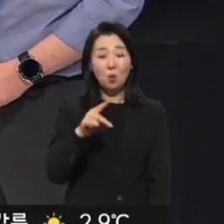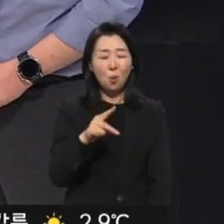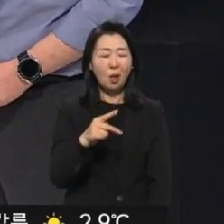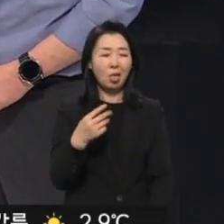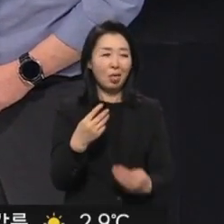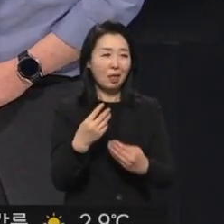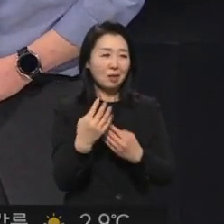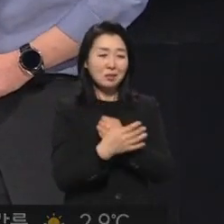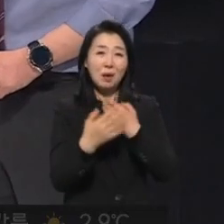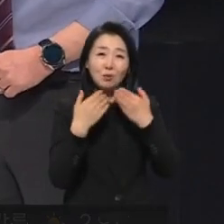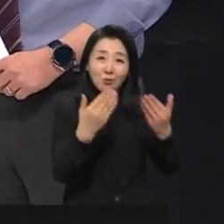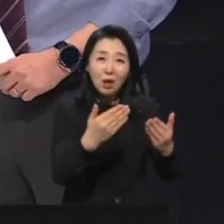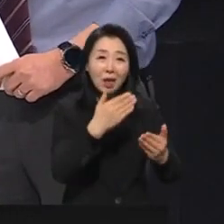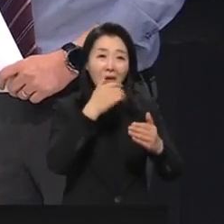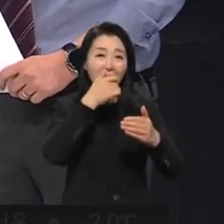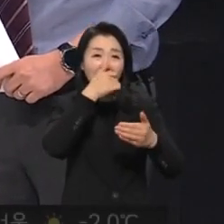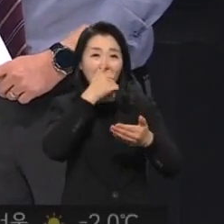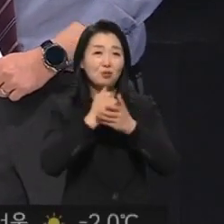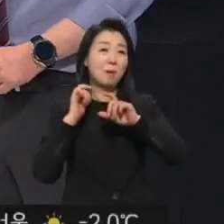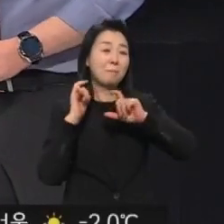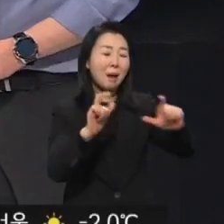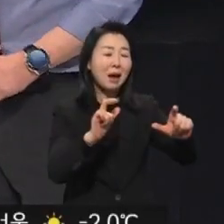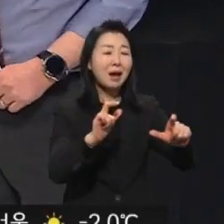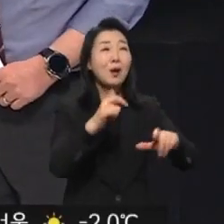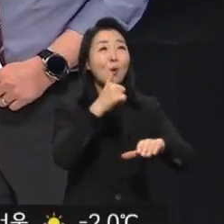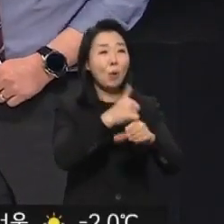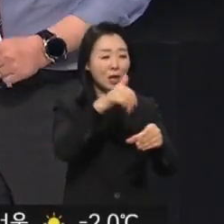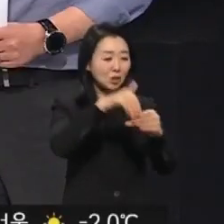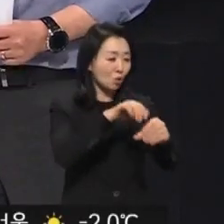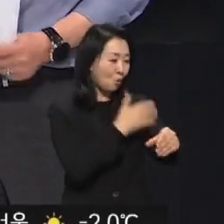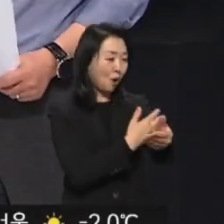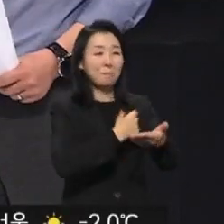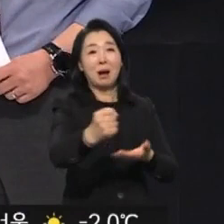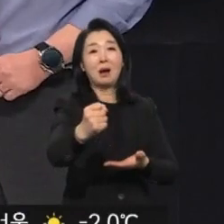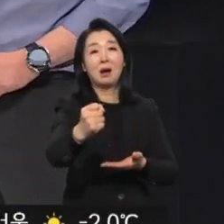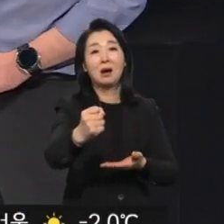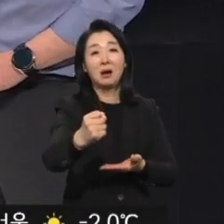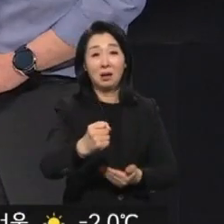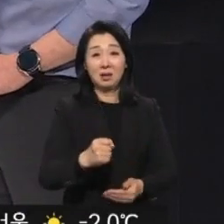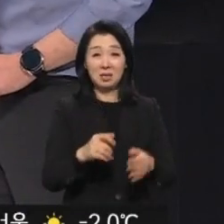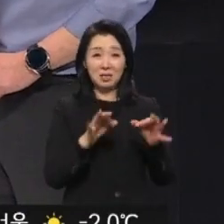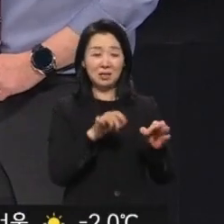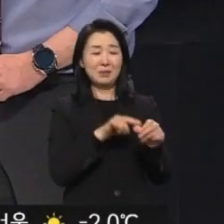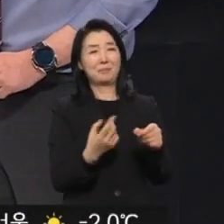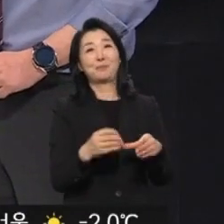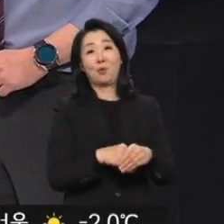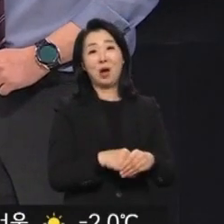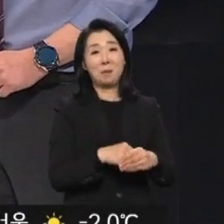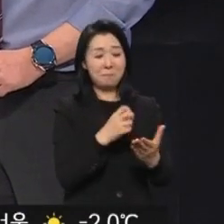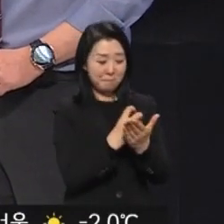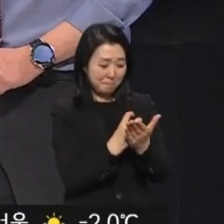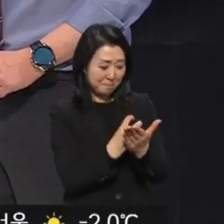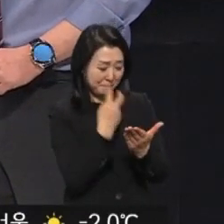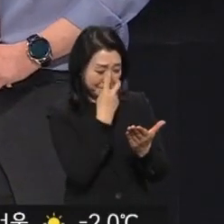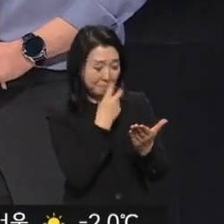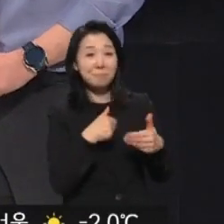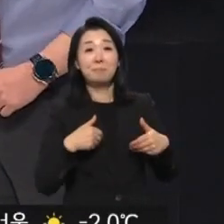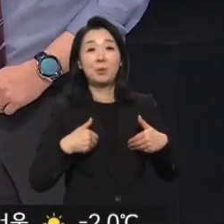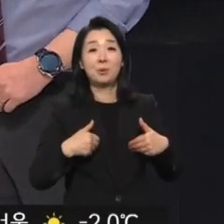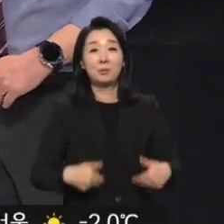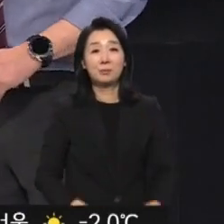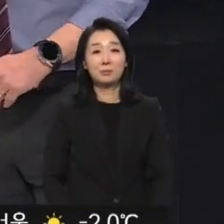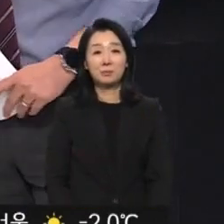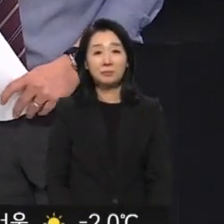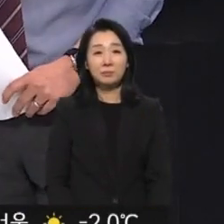형이 확정된 자는 피선거권이 제한됩니다. 김 전 지사가 이에 해당하는지를 따로 판단할 필요가